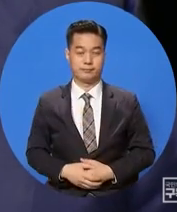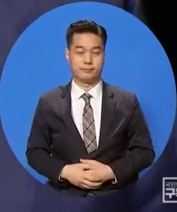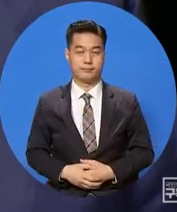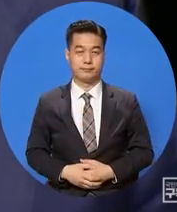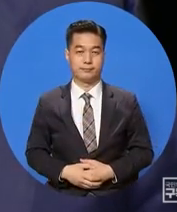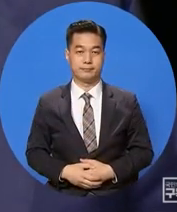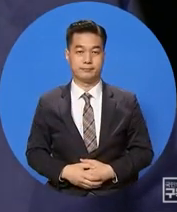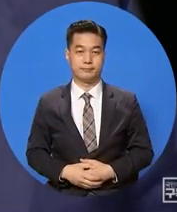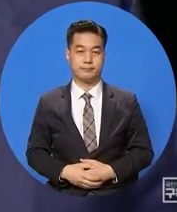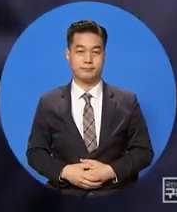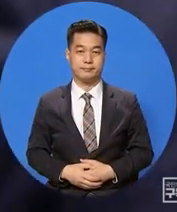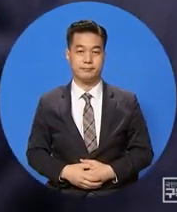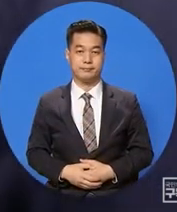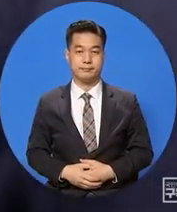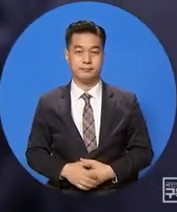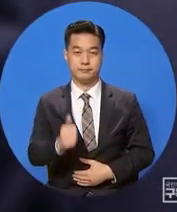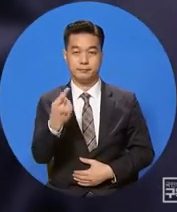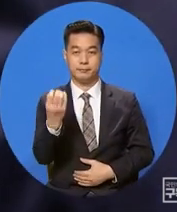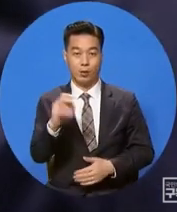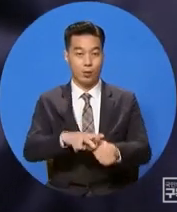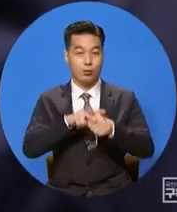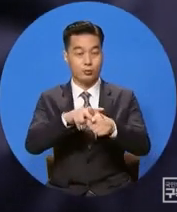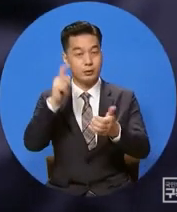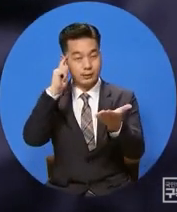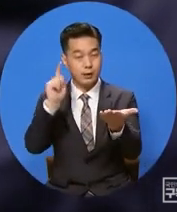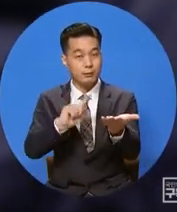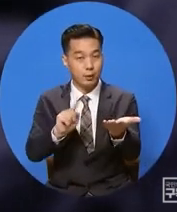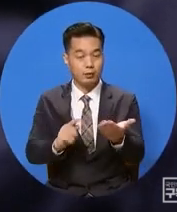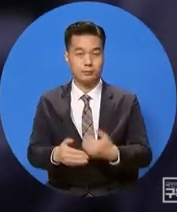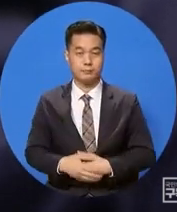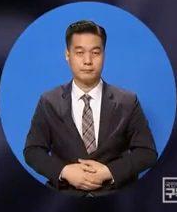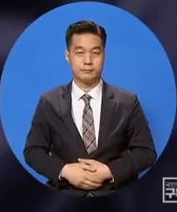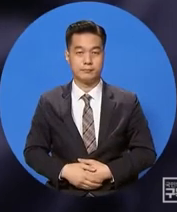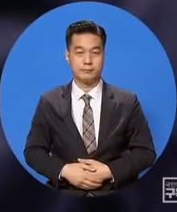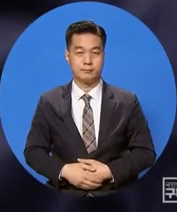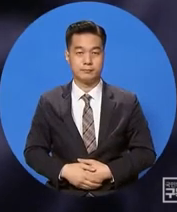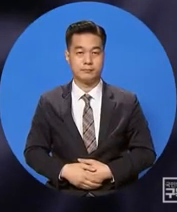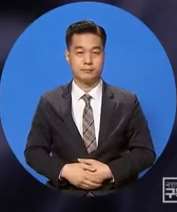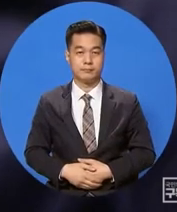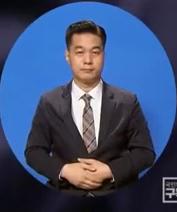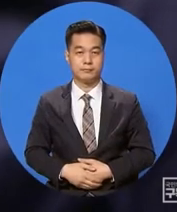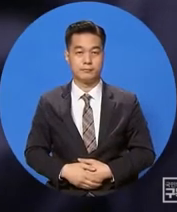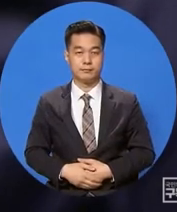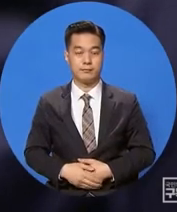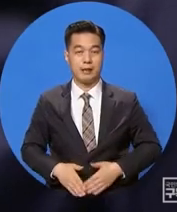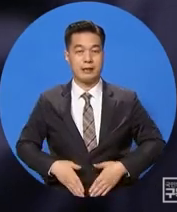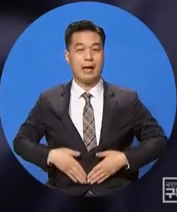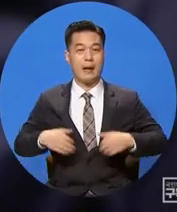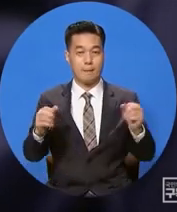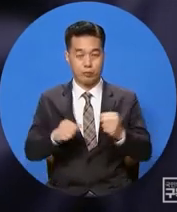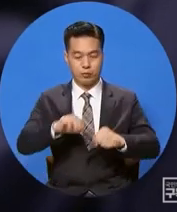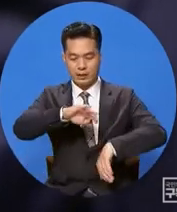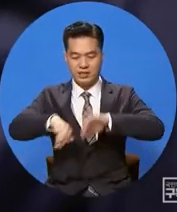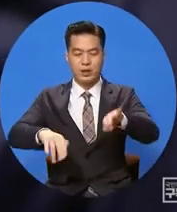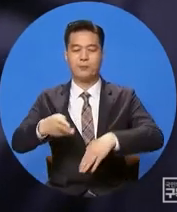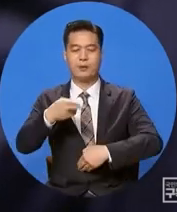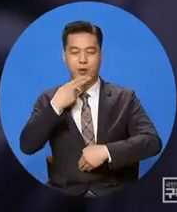네. 저는 홍 후보님은 예, 대북 정책의 기조를 네. 남북 불간섭주의로 천명하고